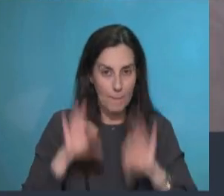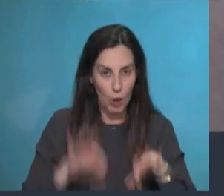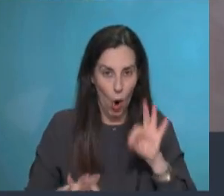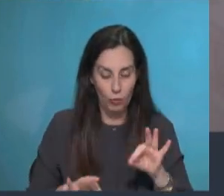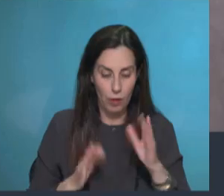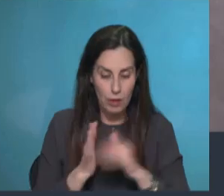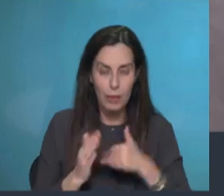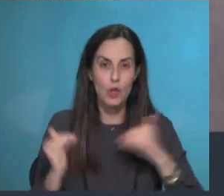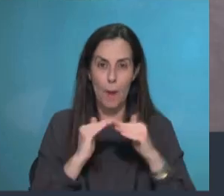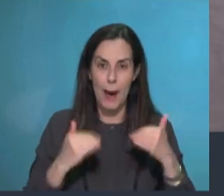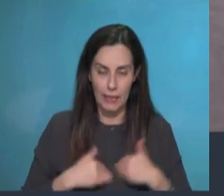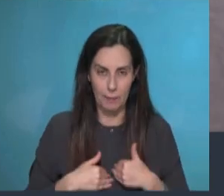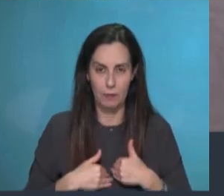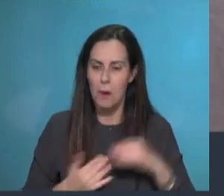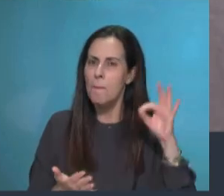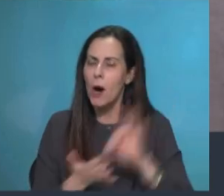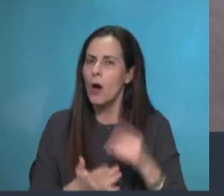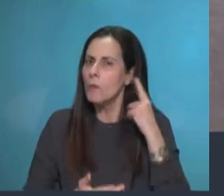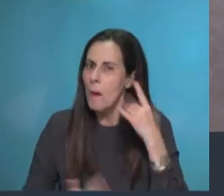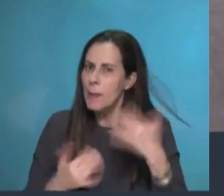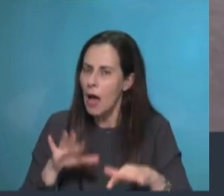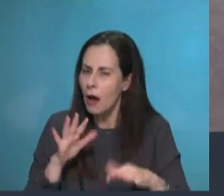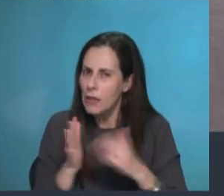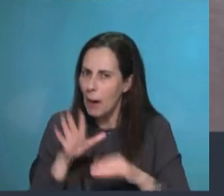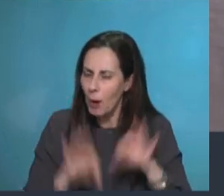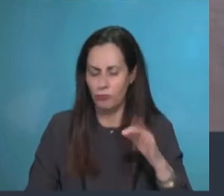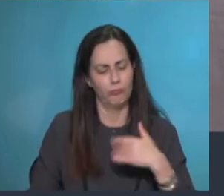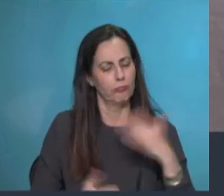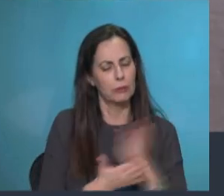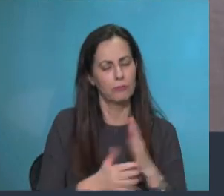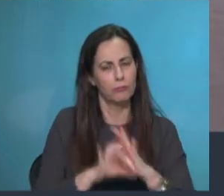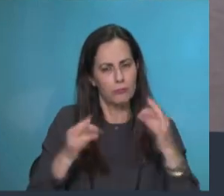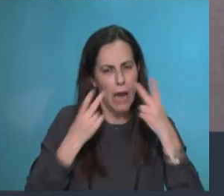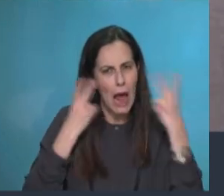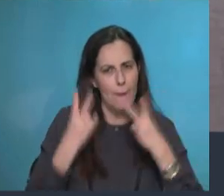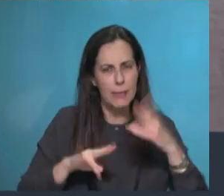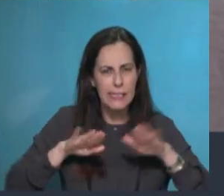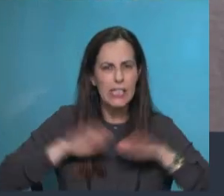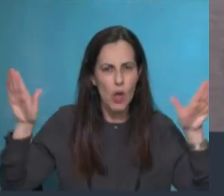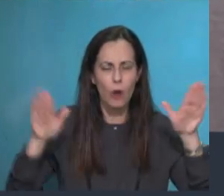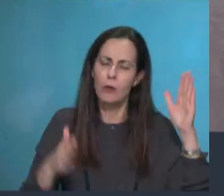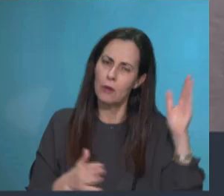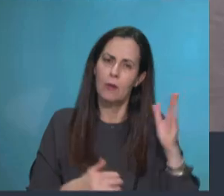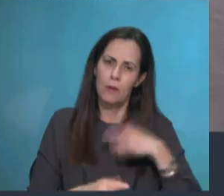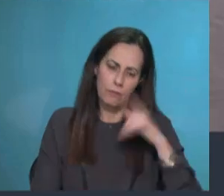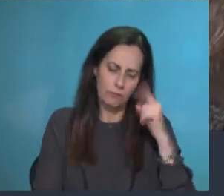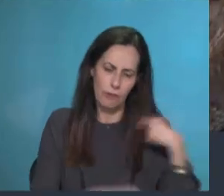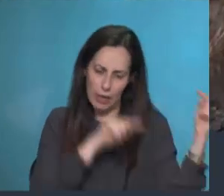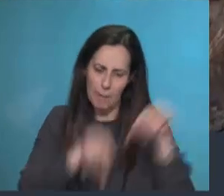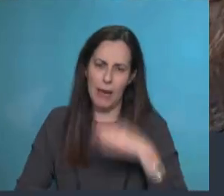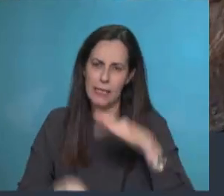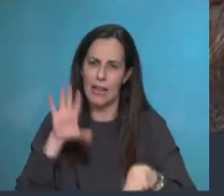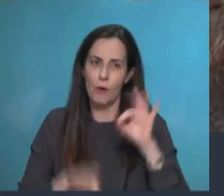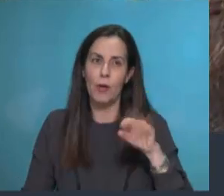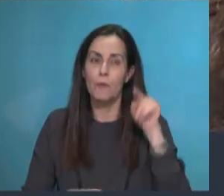לתאריך שיתאים לי, וברגע שאמרו מתי הבחירות, אז התחלתי לחפש טיסות וקבעתי לבוא הביתה להצביע.